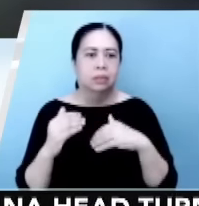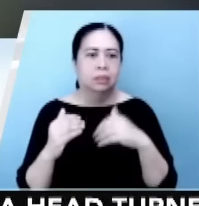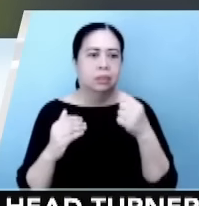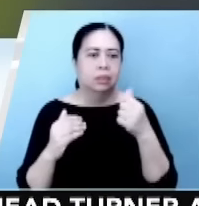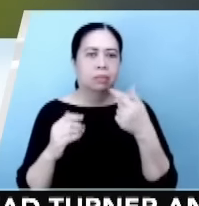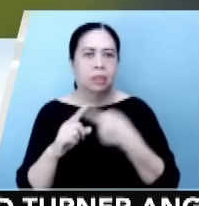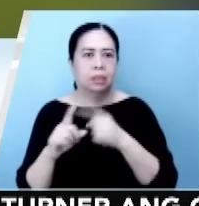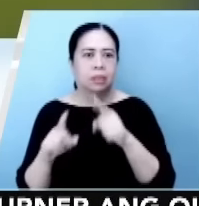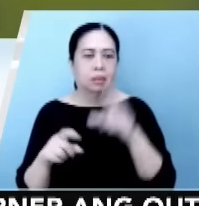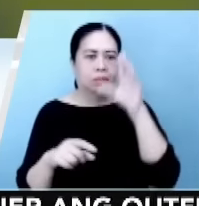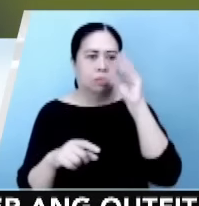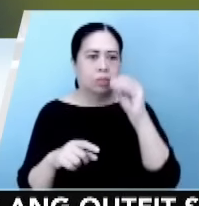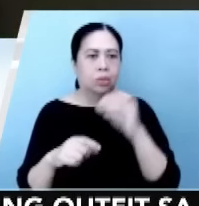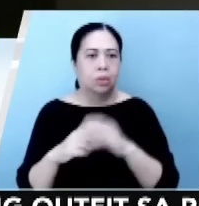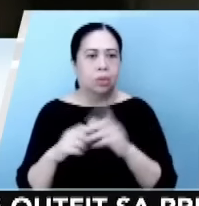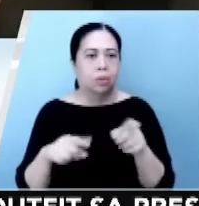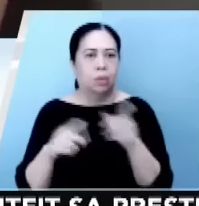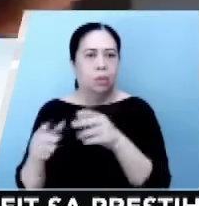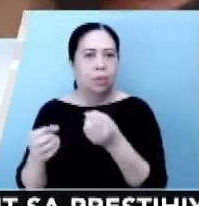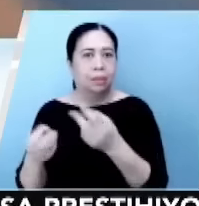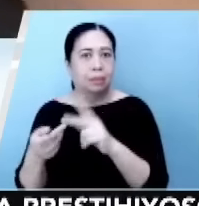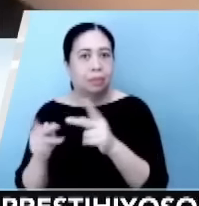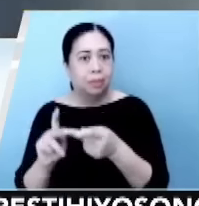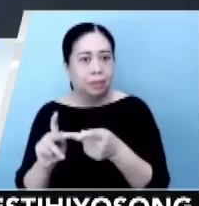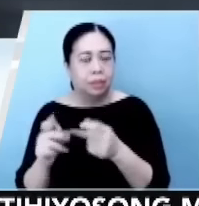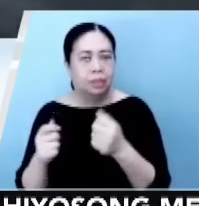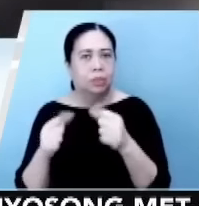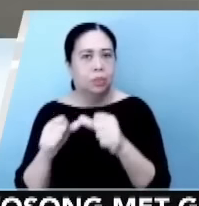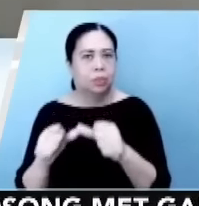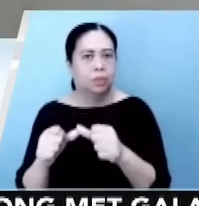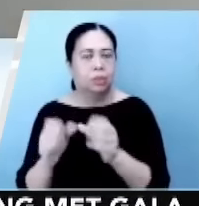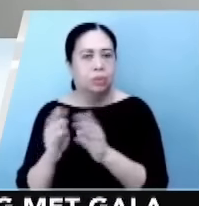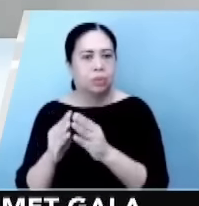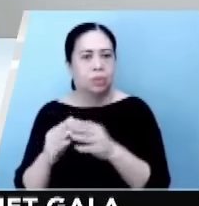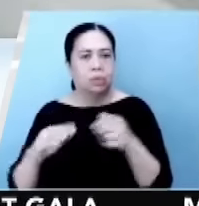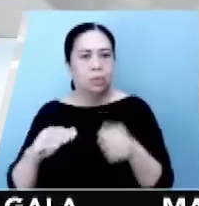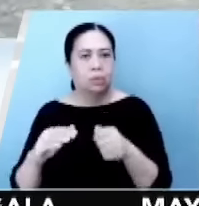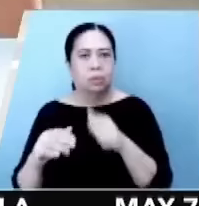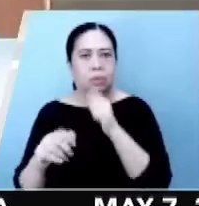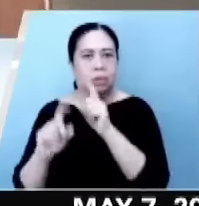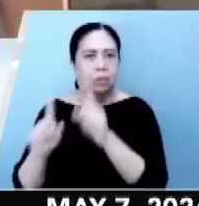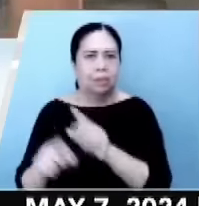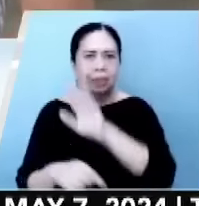na lalaki habang ang kalibi niya. Ongoing ang hearing na hindi niya dinaluhan ni minsan.